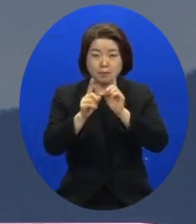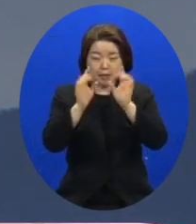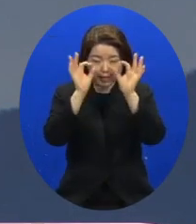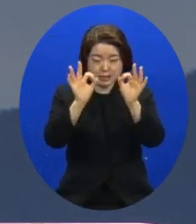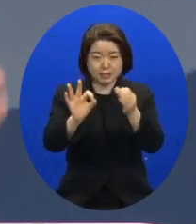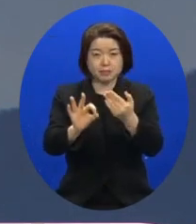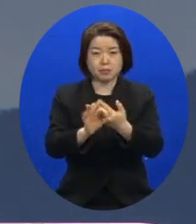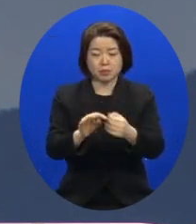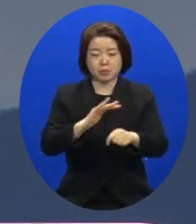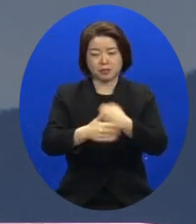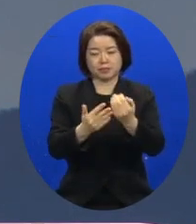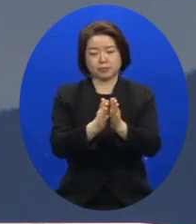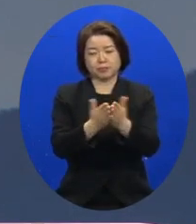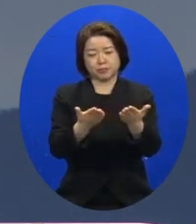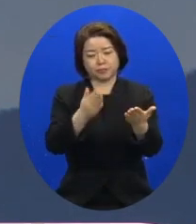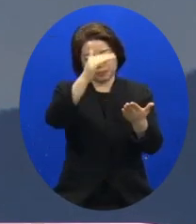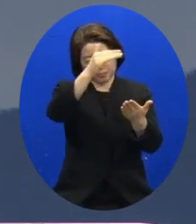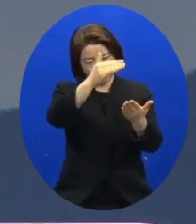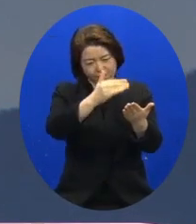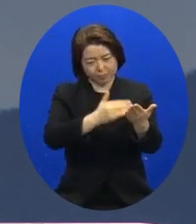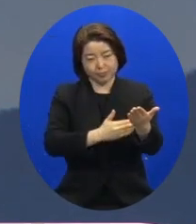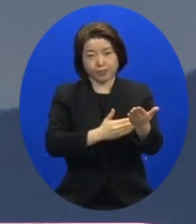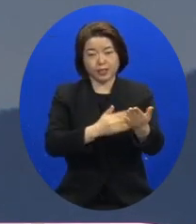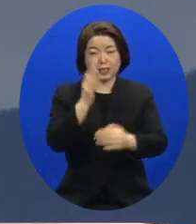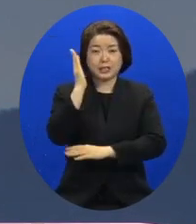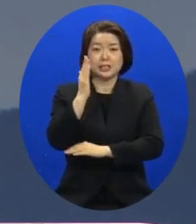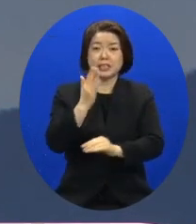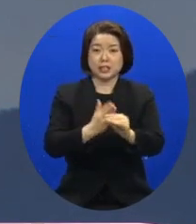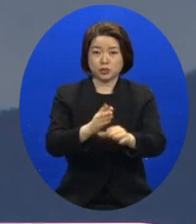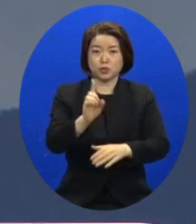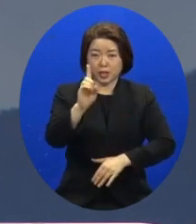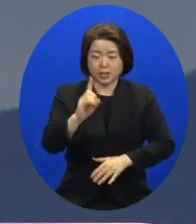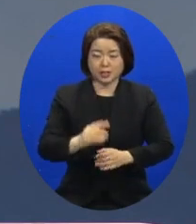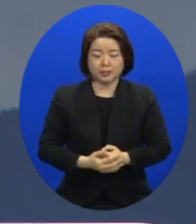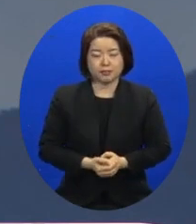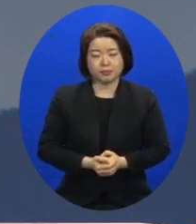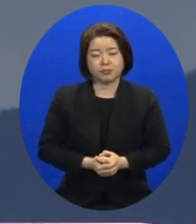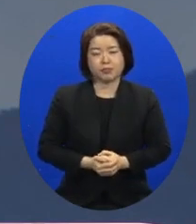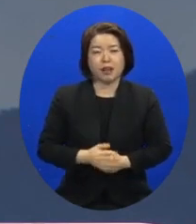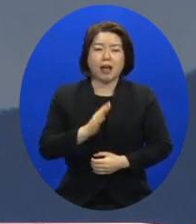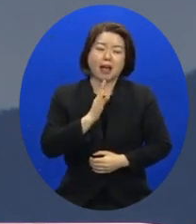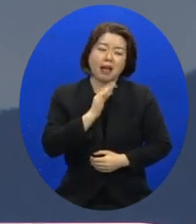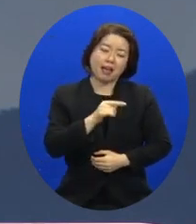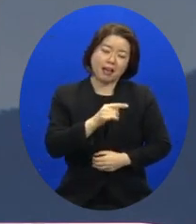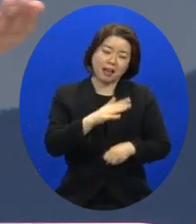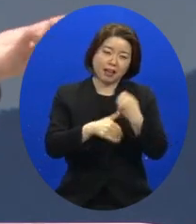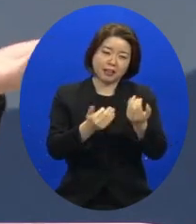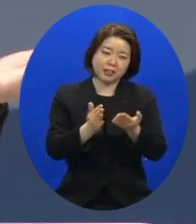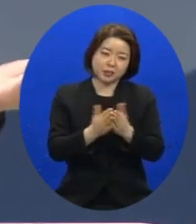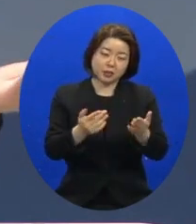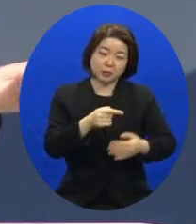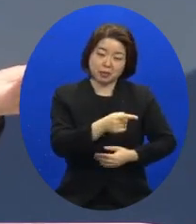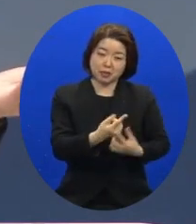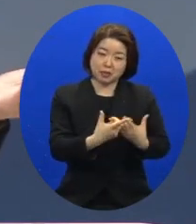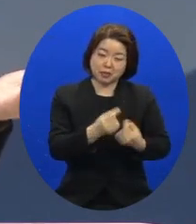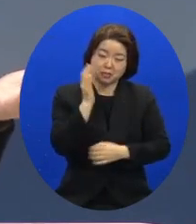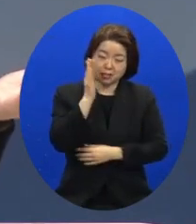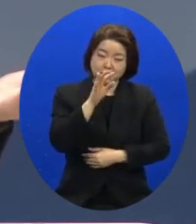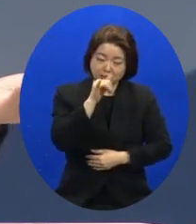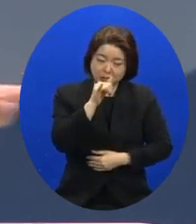성경에 나오는 많은 이야기 중에 하나이지만 아예 성경에도 이런 이야기가 있구나라고 여러분 생각하면 안